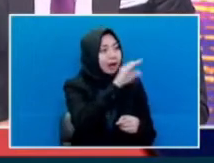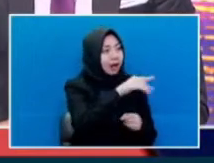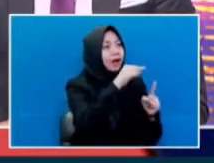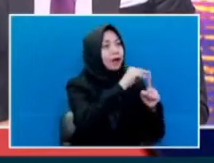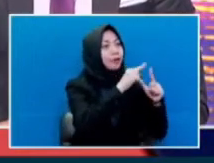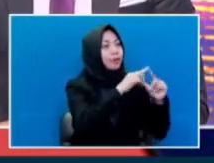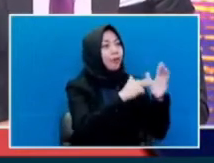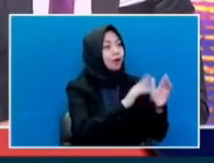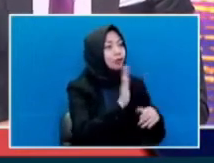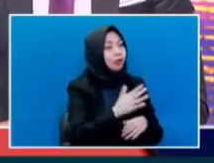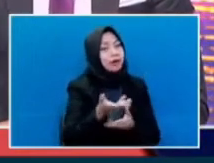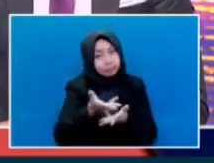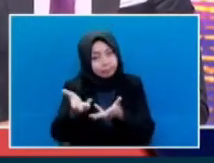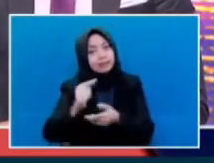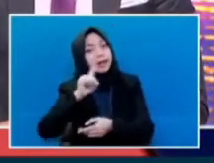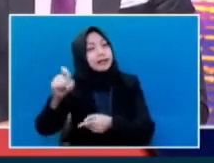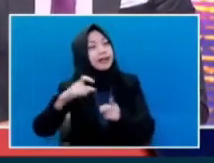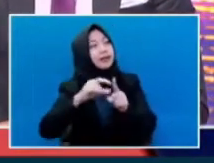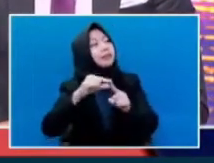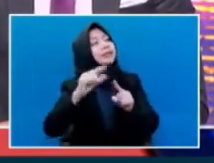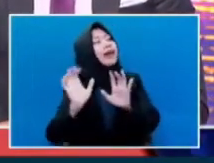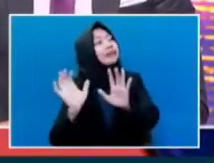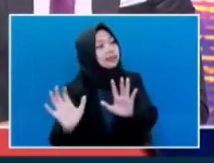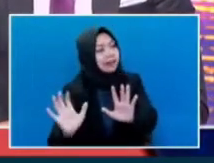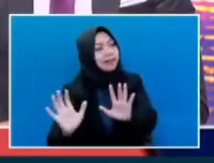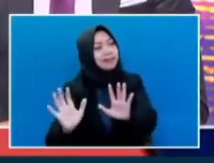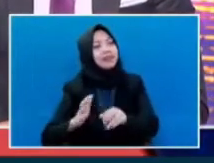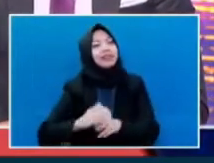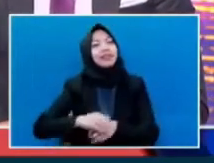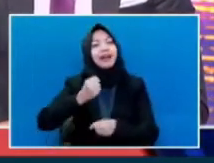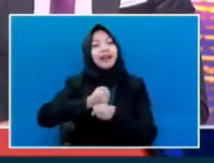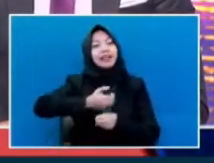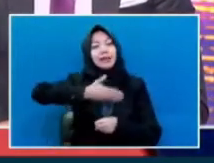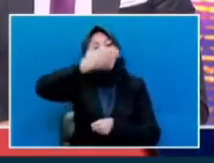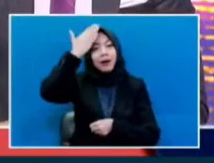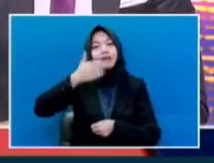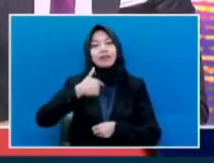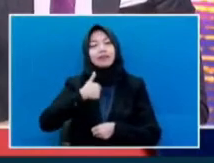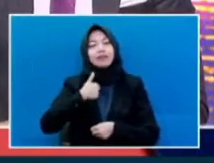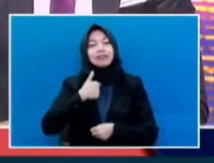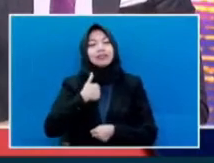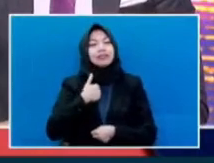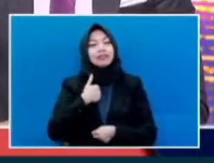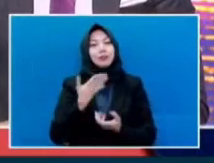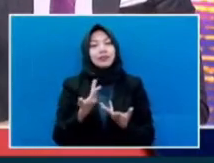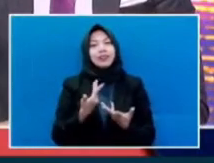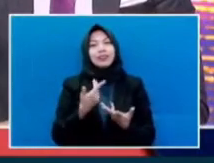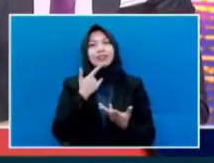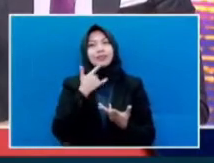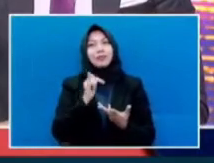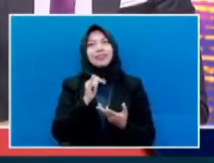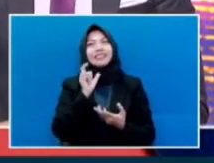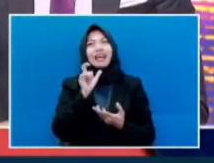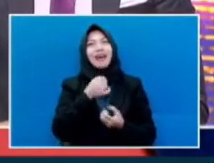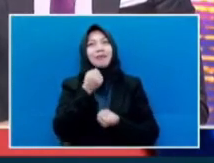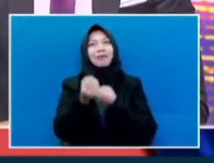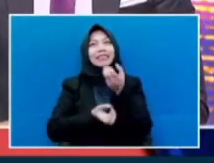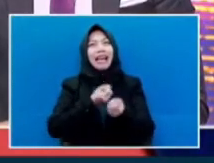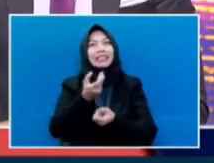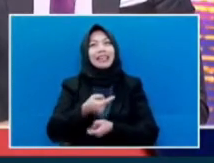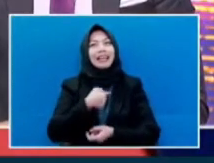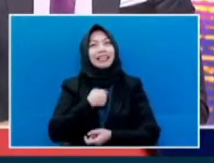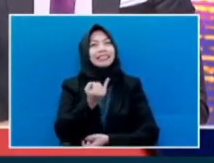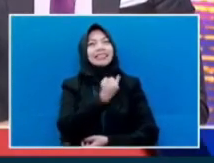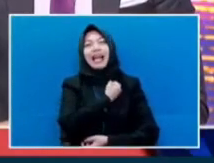tanya aja dpc-nya tanya aja dpb-nya jadi dia selalu mengembalikan seakan-akan kesalahan bukan di dia gitu jadi menurut saya akhirnya